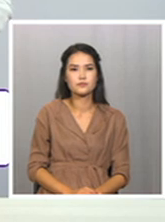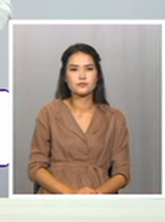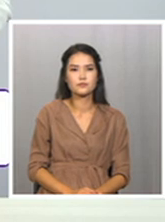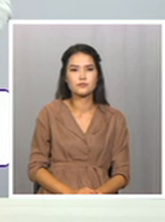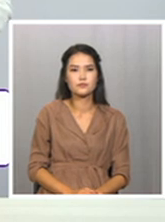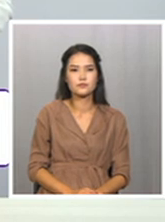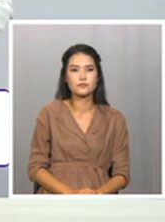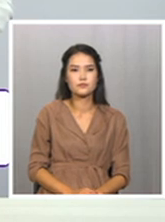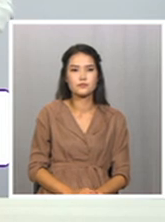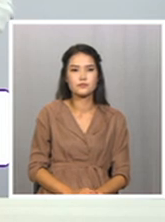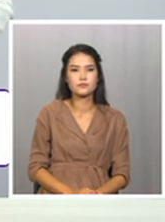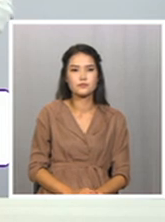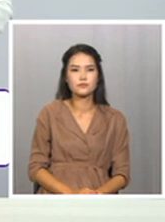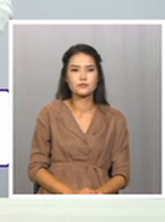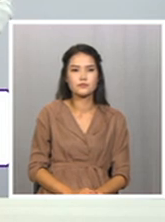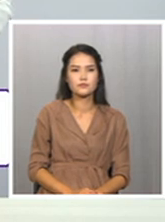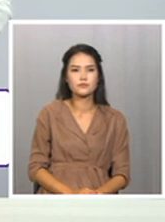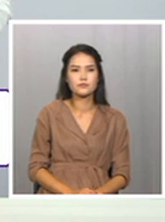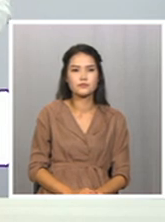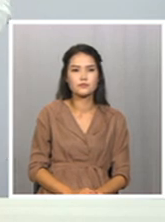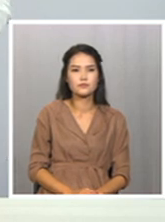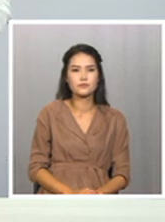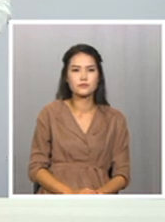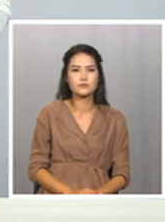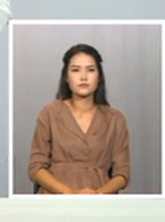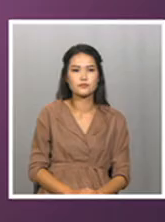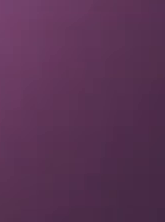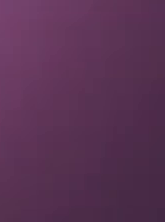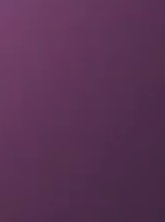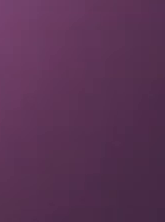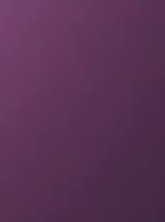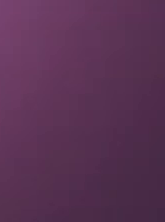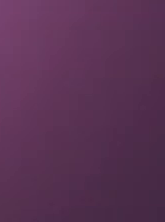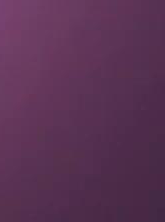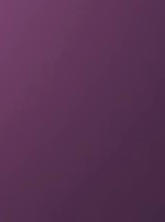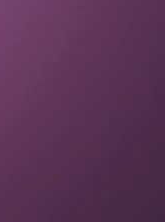Осымен бүгінгі сабағымыз аяқталды. Сау болыңыздар.